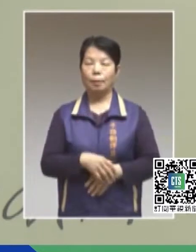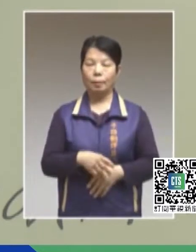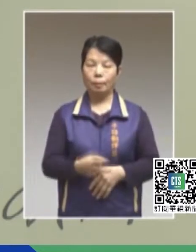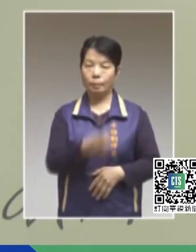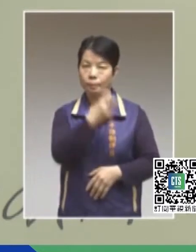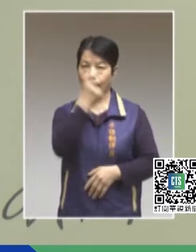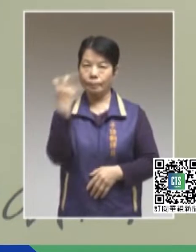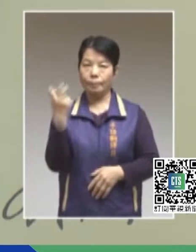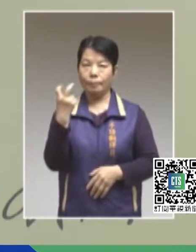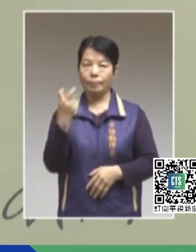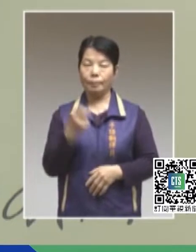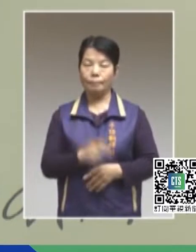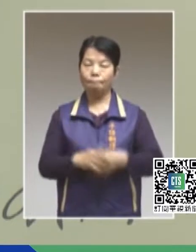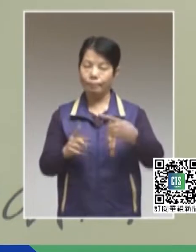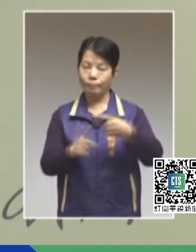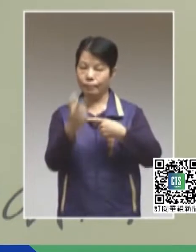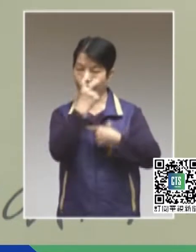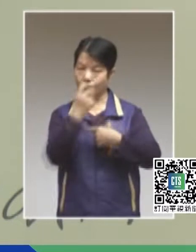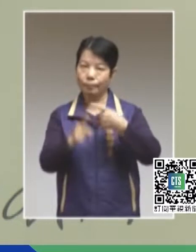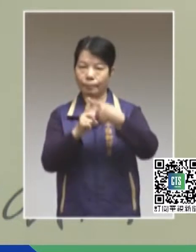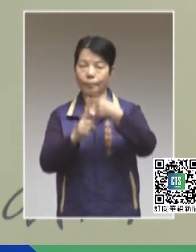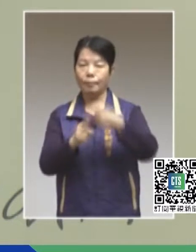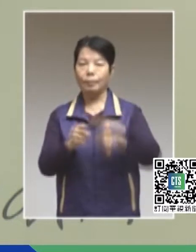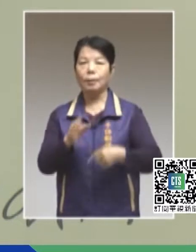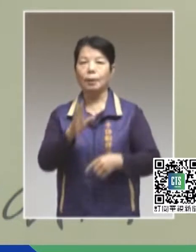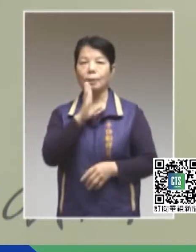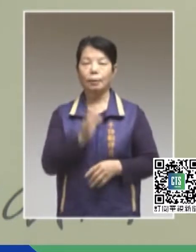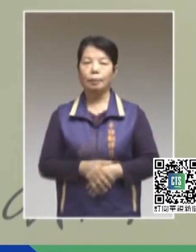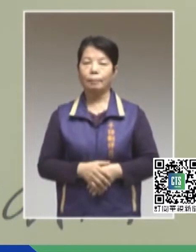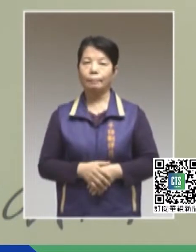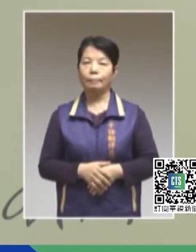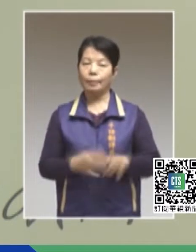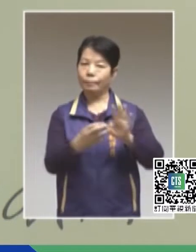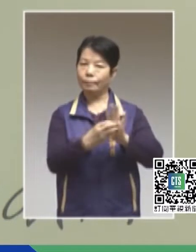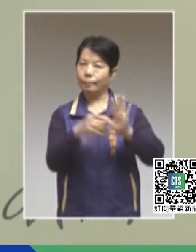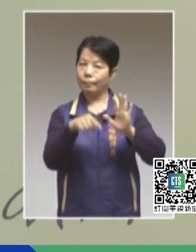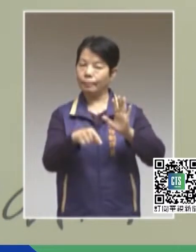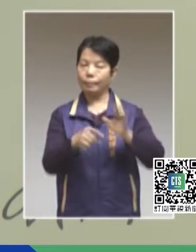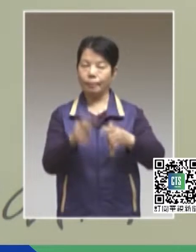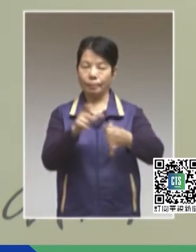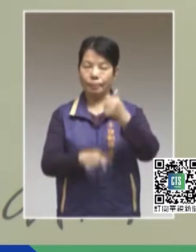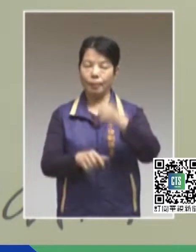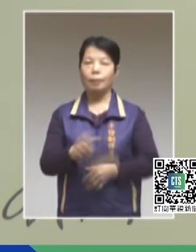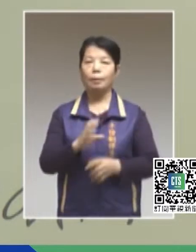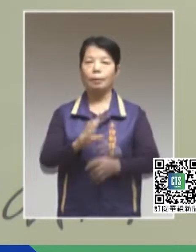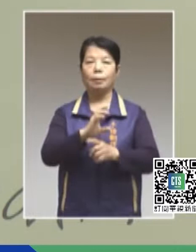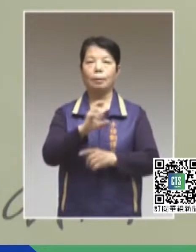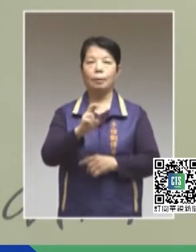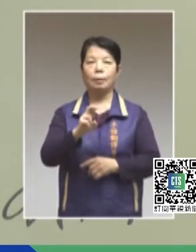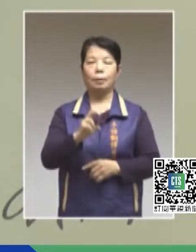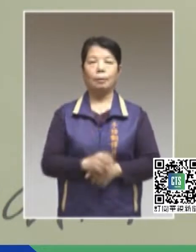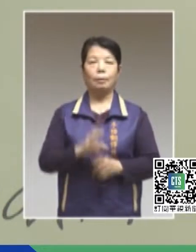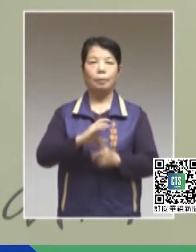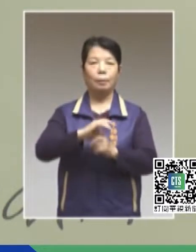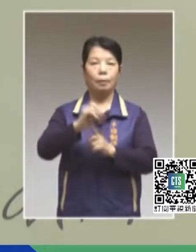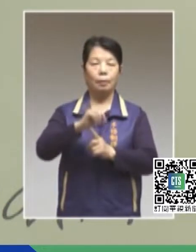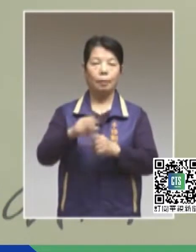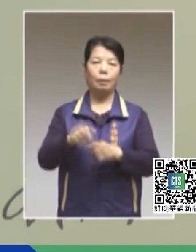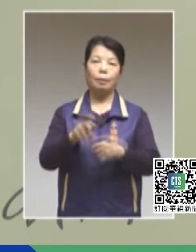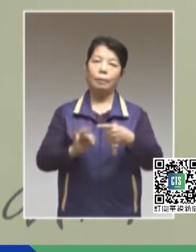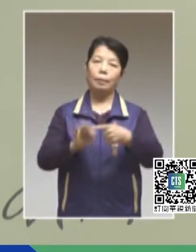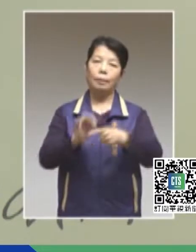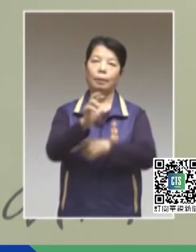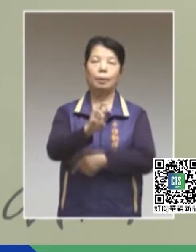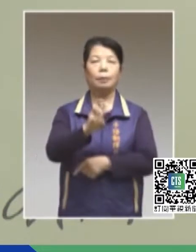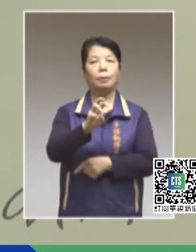诊个案，也就是所谓的指标个案，它的 CT 值是 23.3、哦、那其他